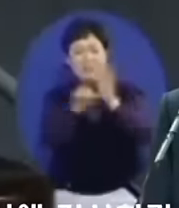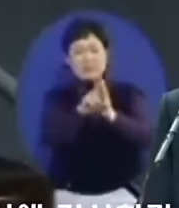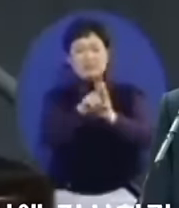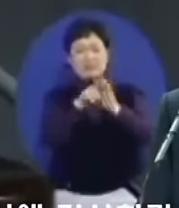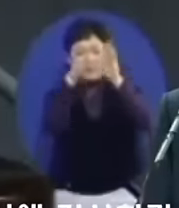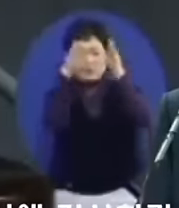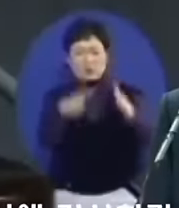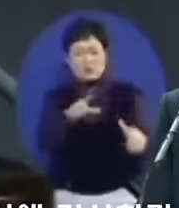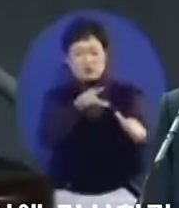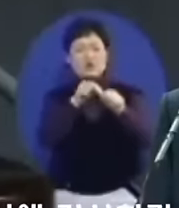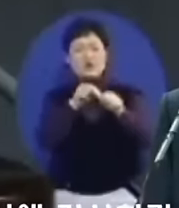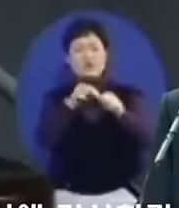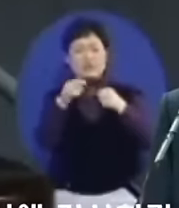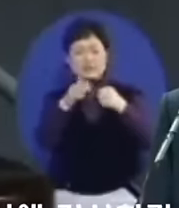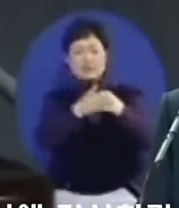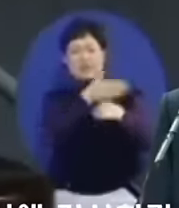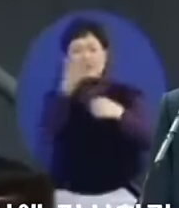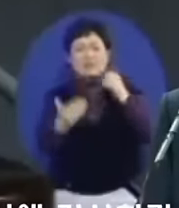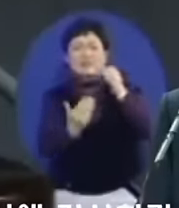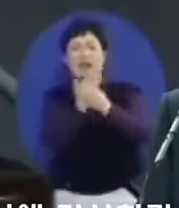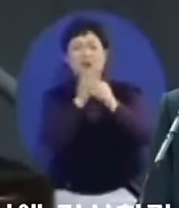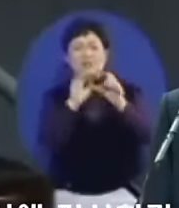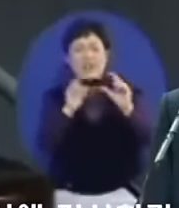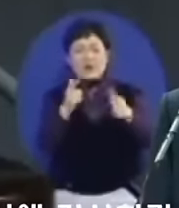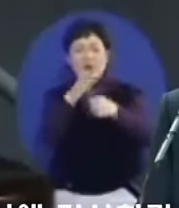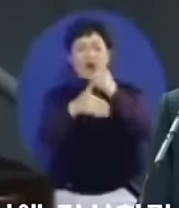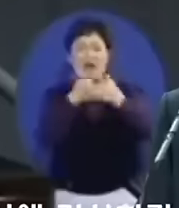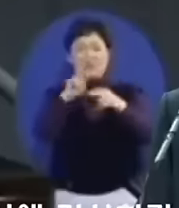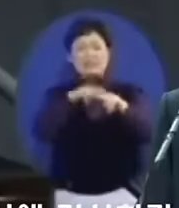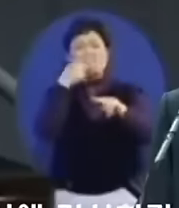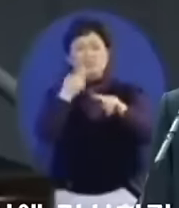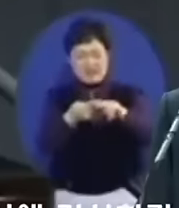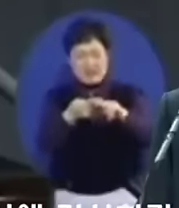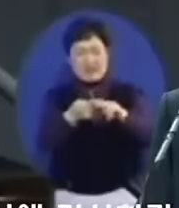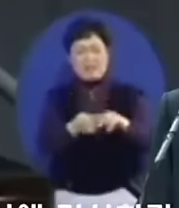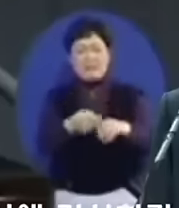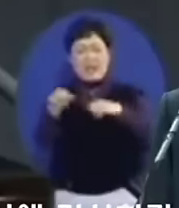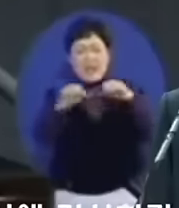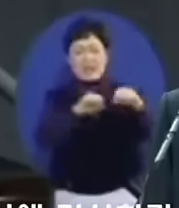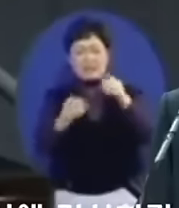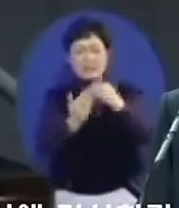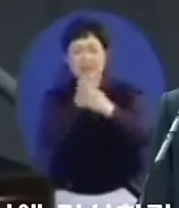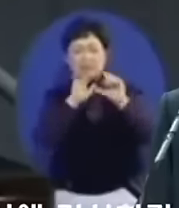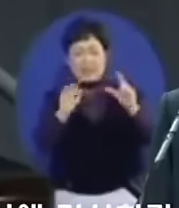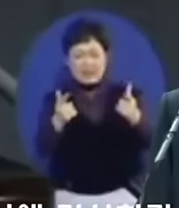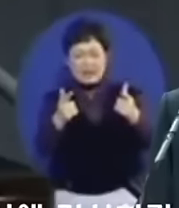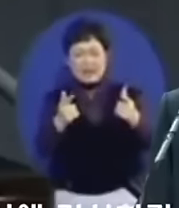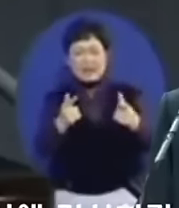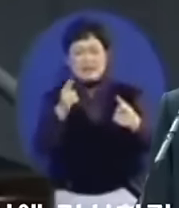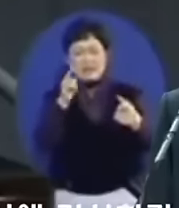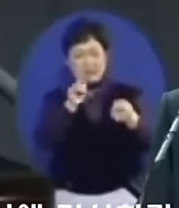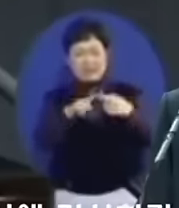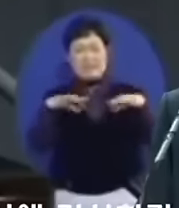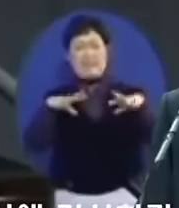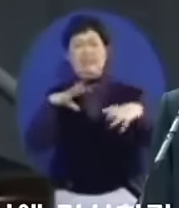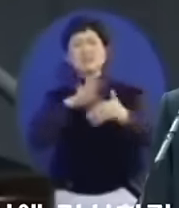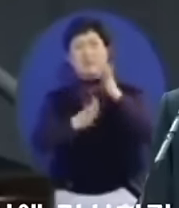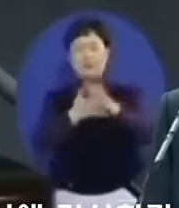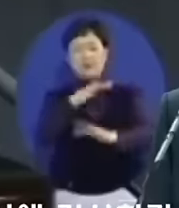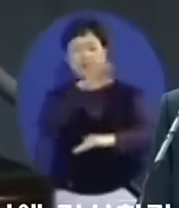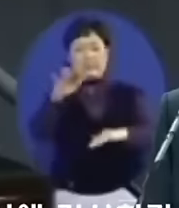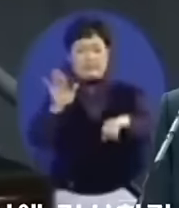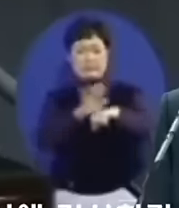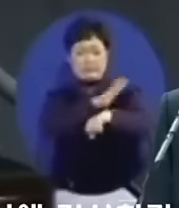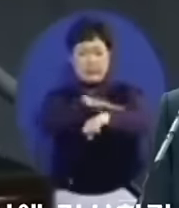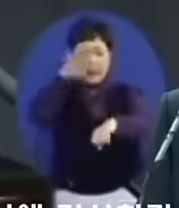말미암아 구원 얻었나니 이것이 너희에게서 난 것이 아니요 하나님의 선물이라. 행위에서 난 것이 아니니 누구든지 자랑할 것이 없느니라. 우리가 뭘